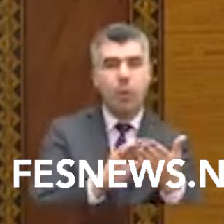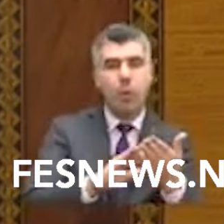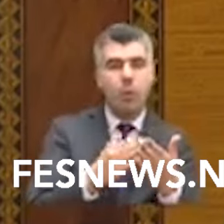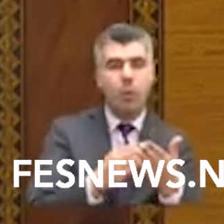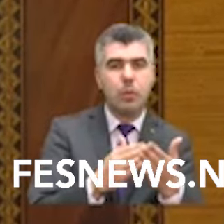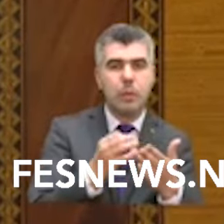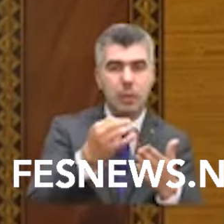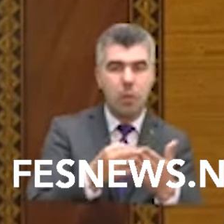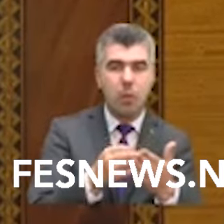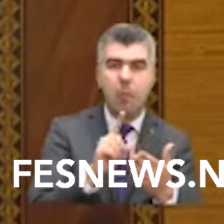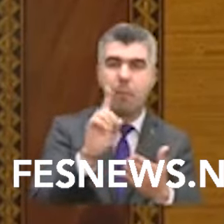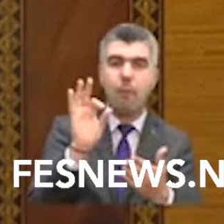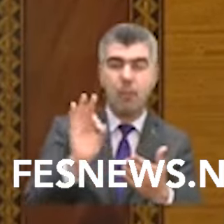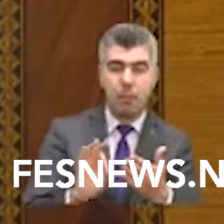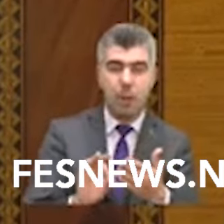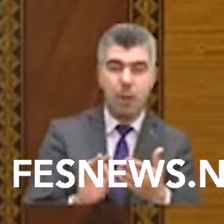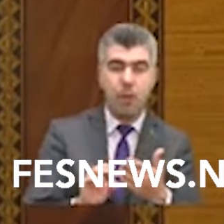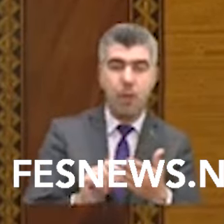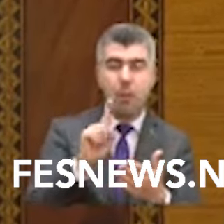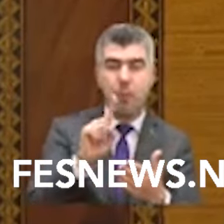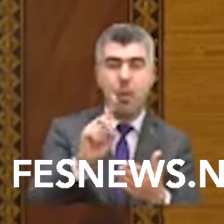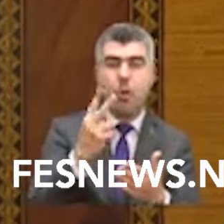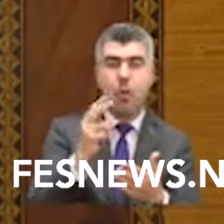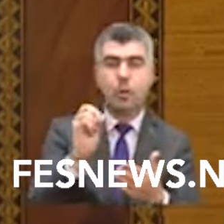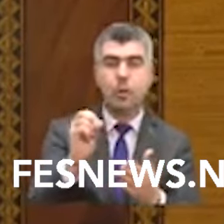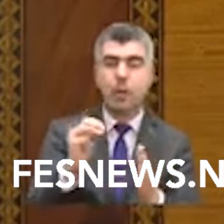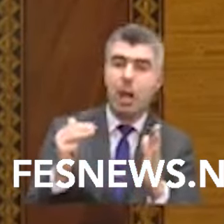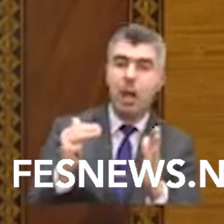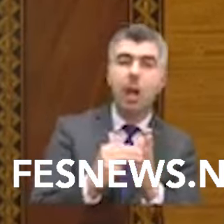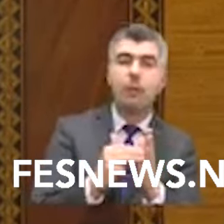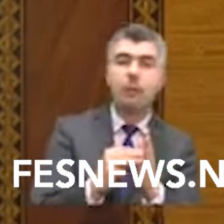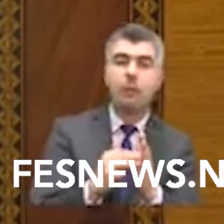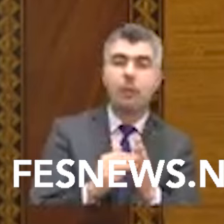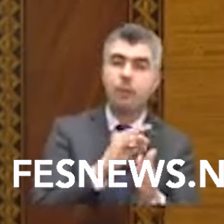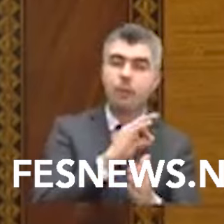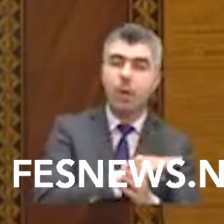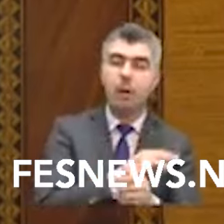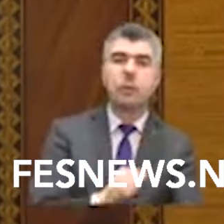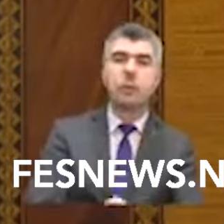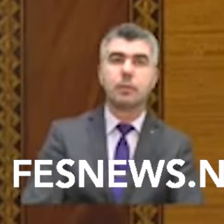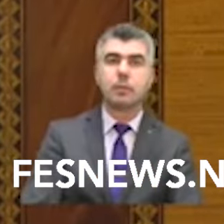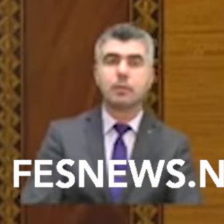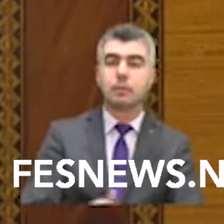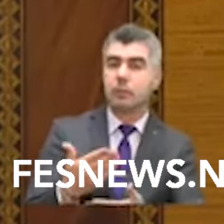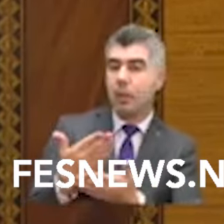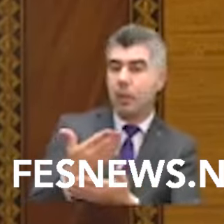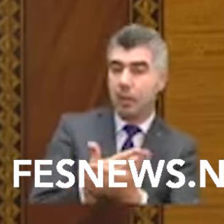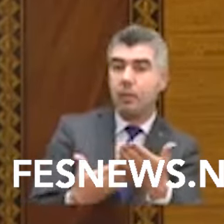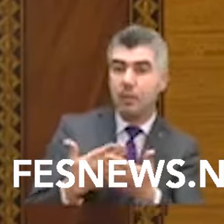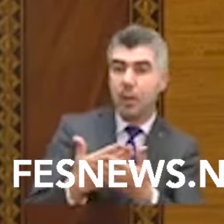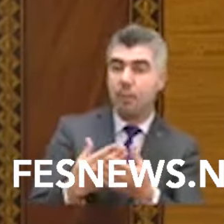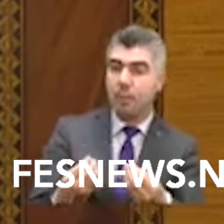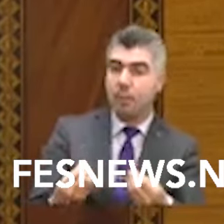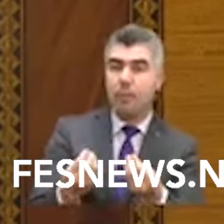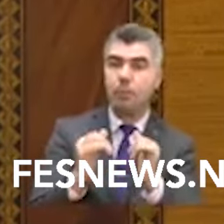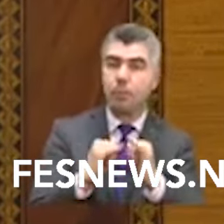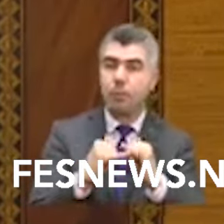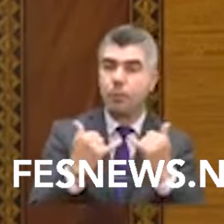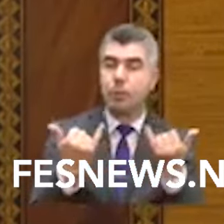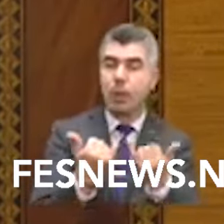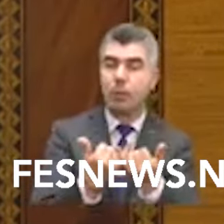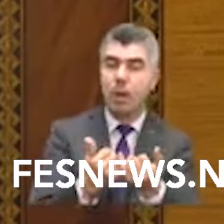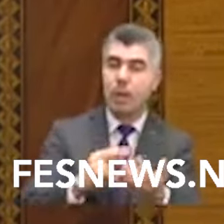بشكل نهائي لفائدة 120,000 مستهدف. وبعد التشاور مع الأطراف المعنية تم الاتفاق